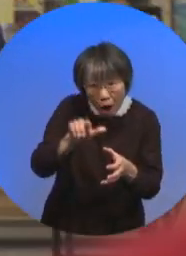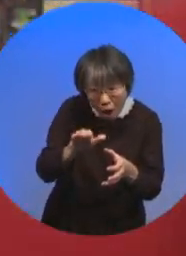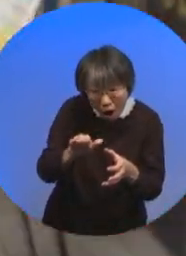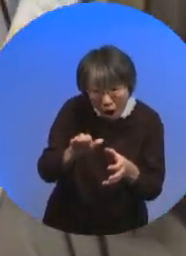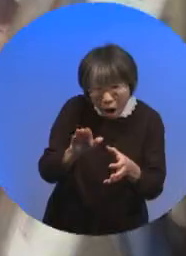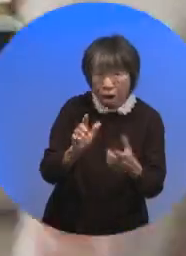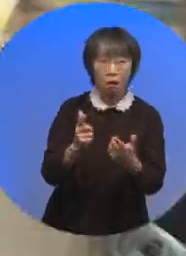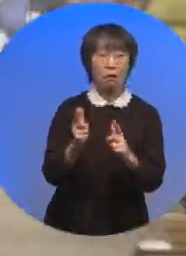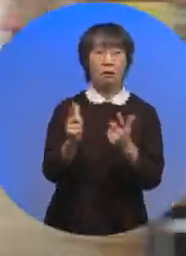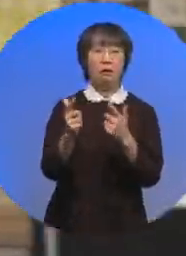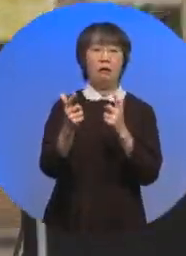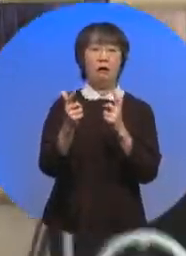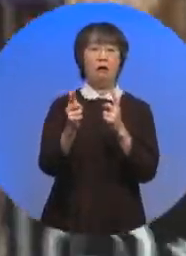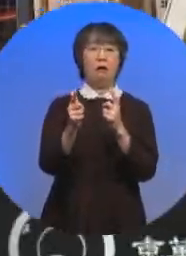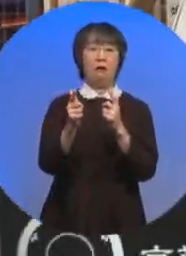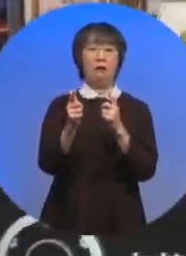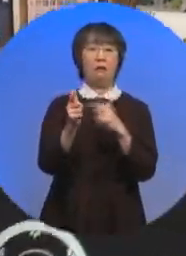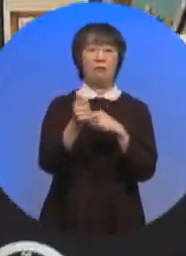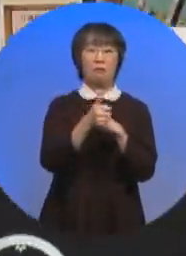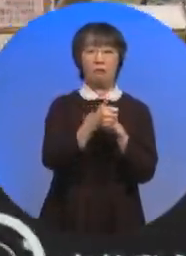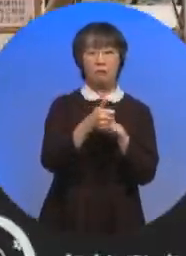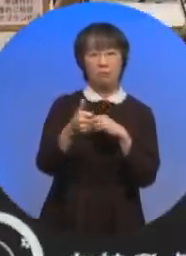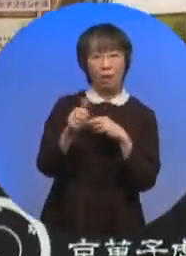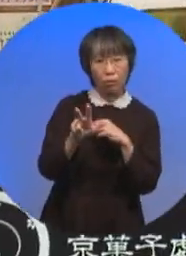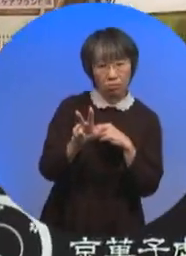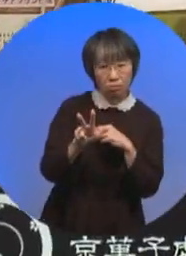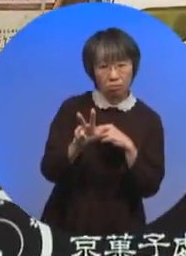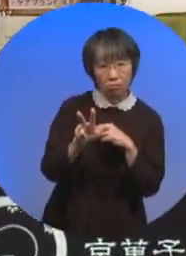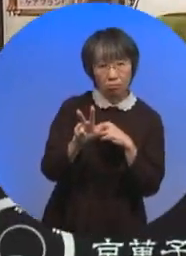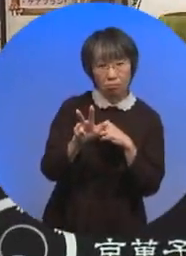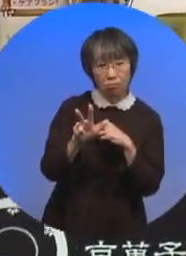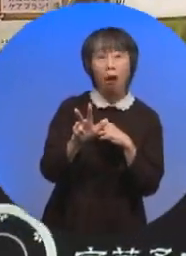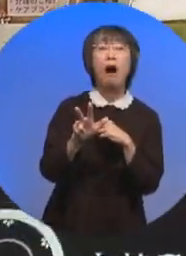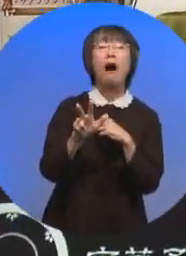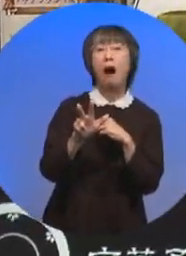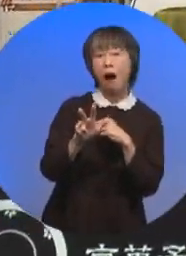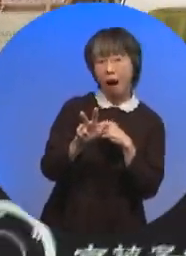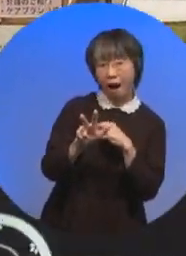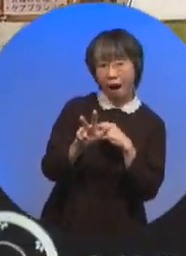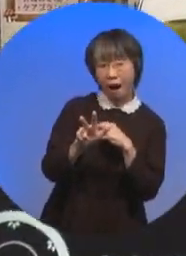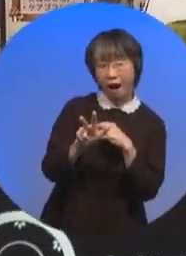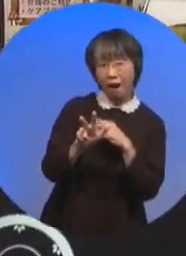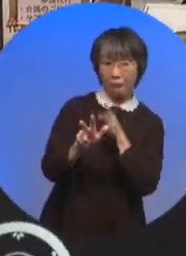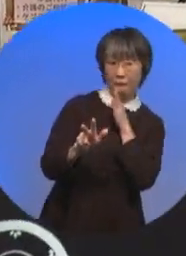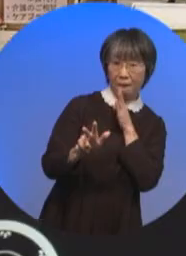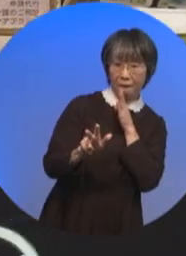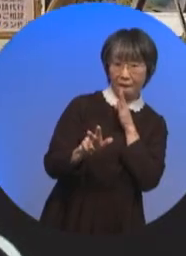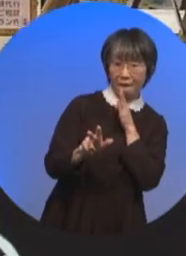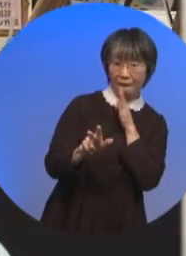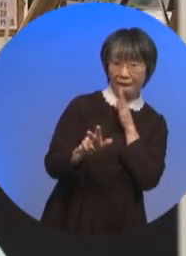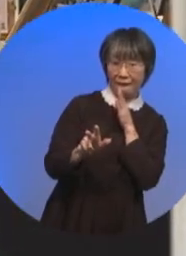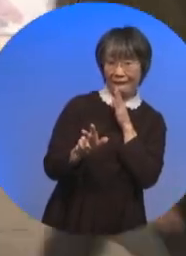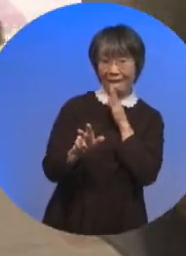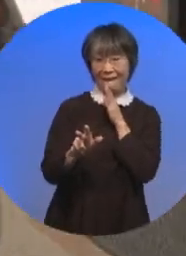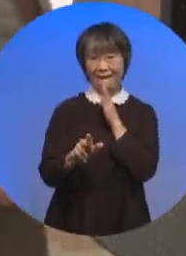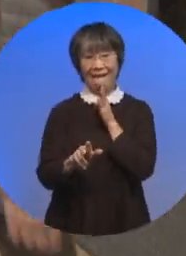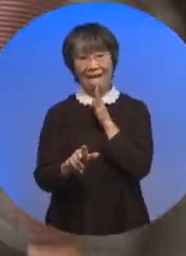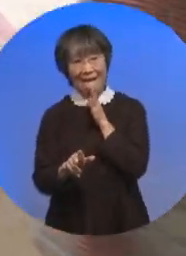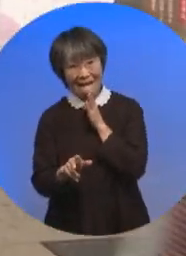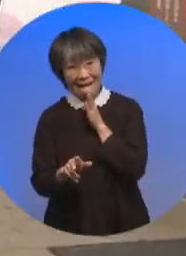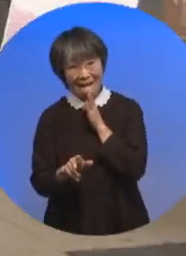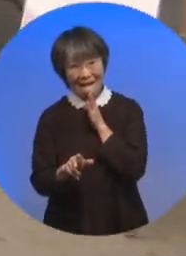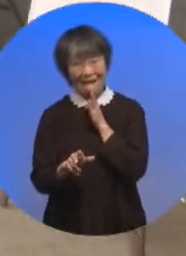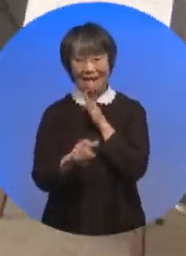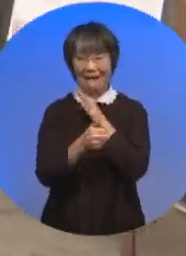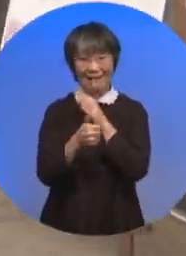いや、これだ、え、あれでもだ、ダルビッシュじゃないの。あれ マジですか。ダルビッシュや。 いや、ダルビッシュやな。ダ